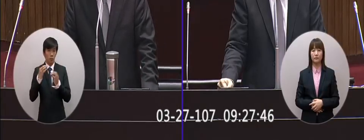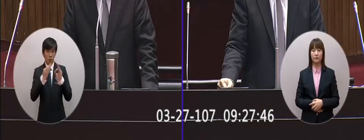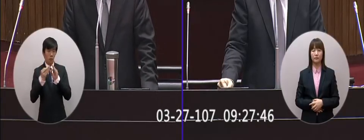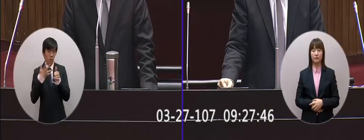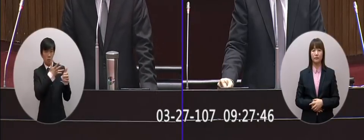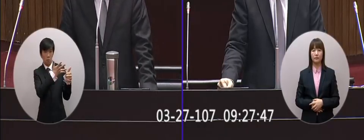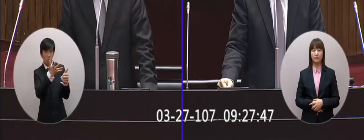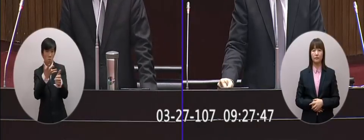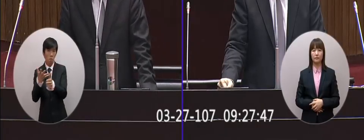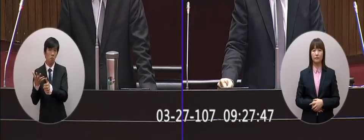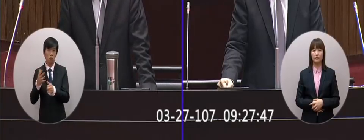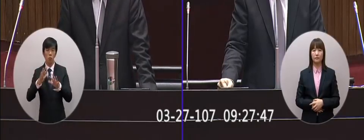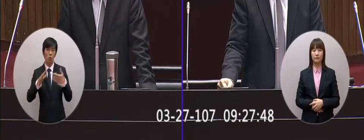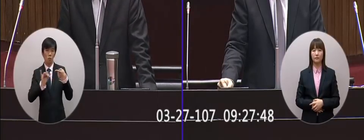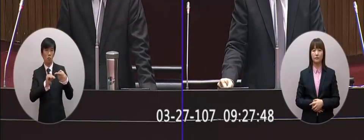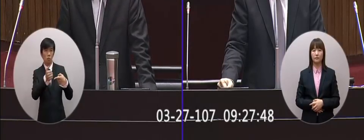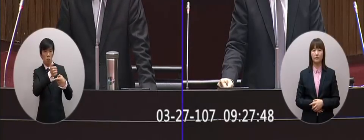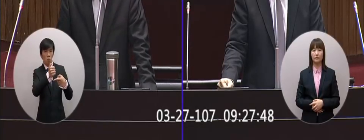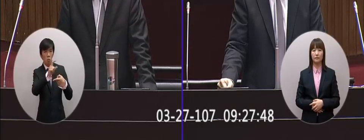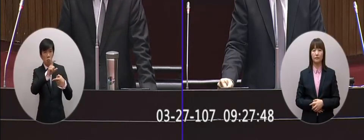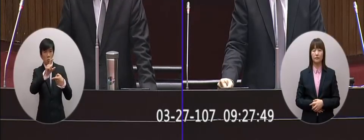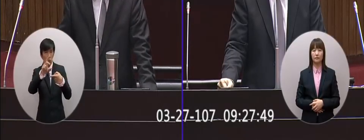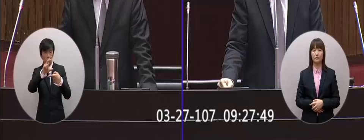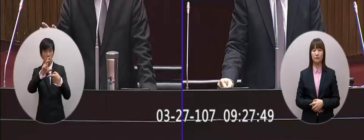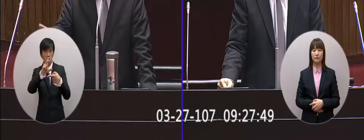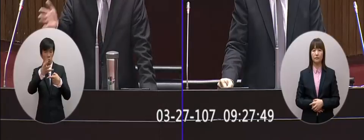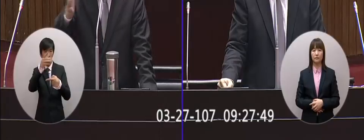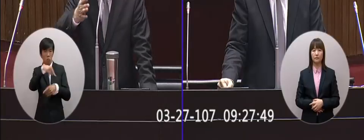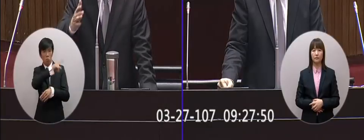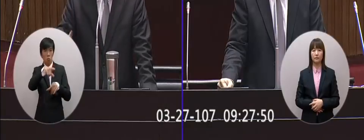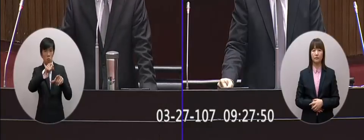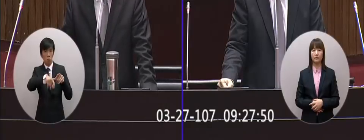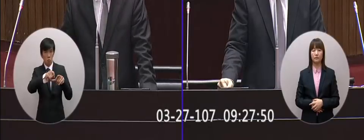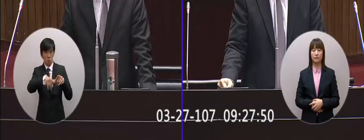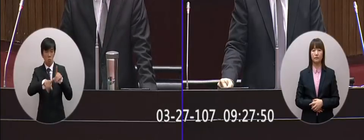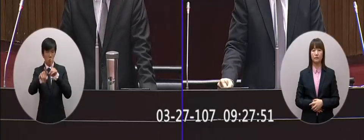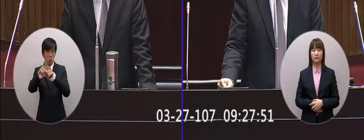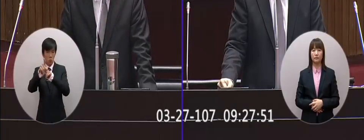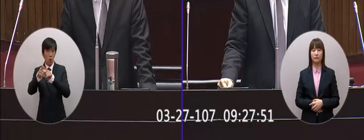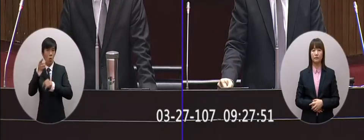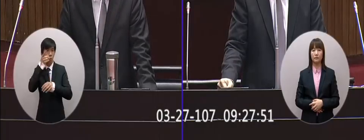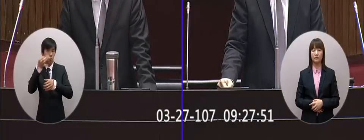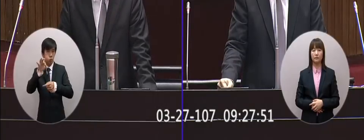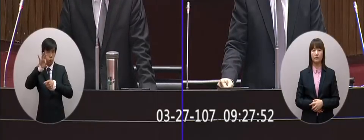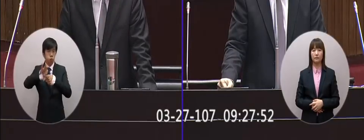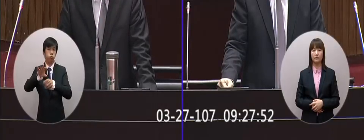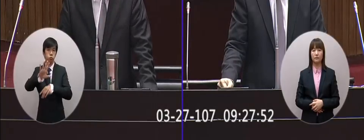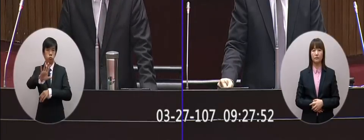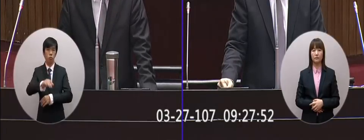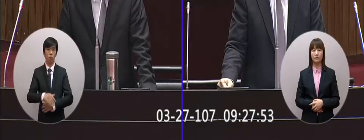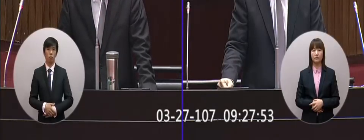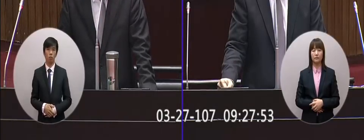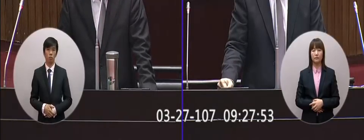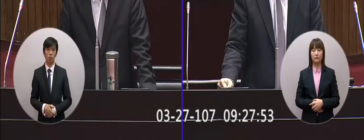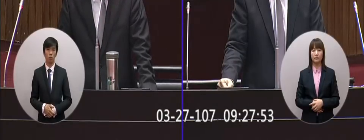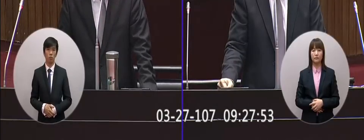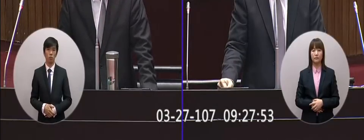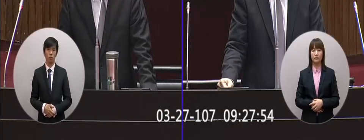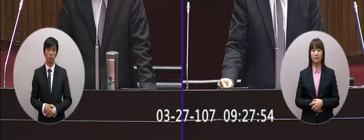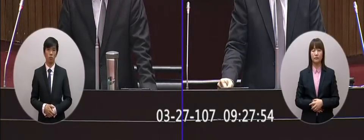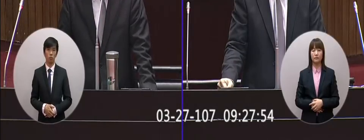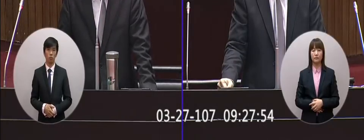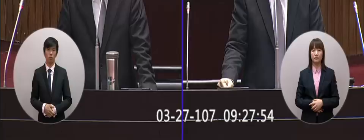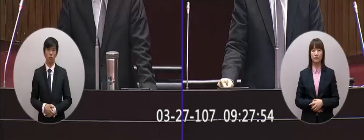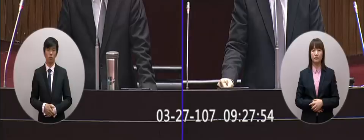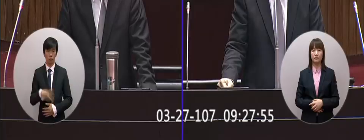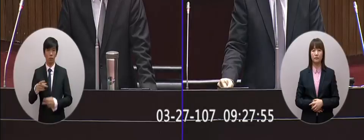到50%几，也有调查到60%几、70%几的私人企业有跟进做政府的这一项加薪措施。那第二个，